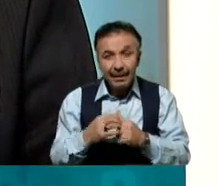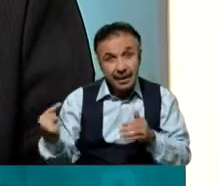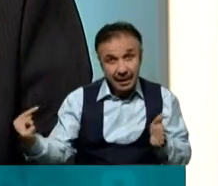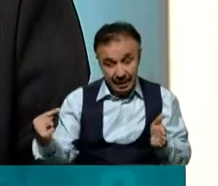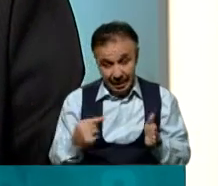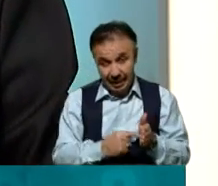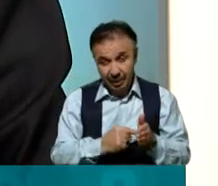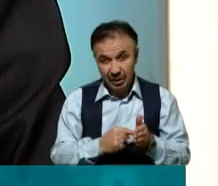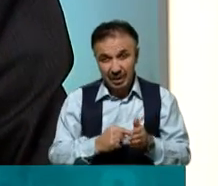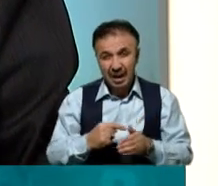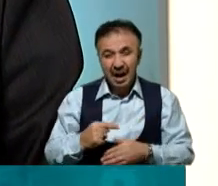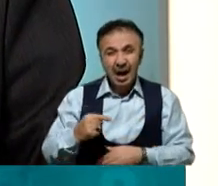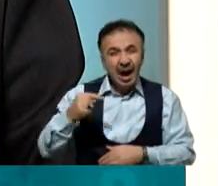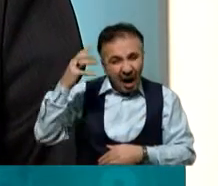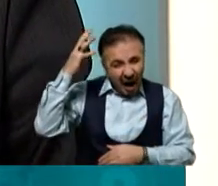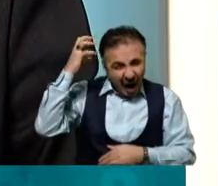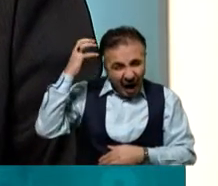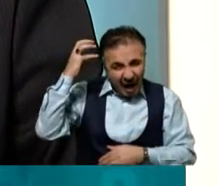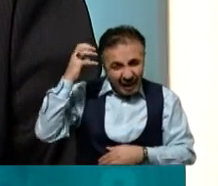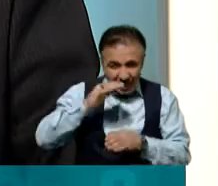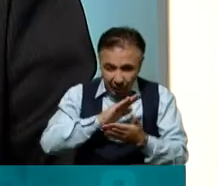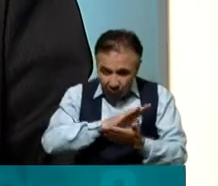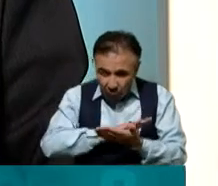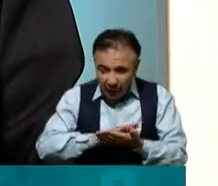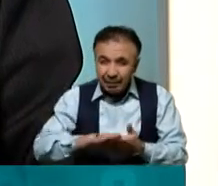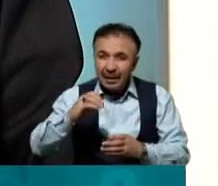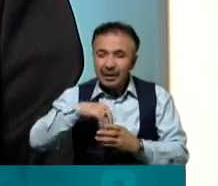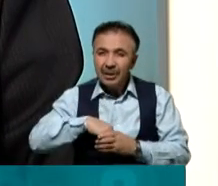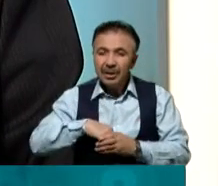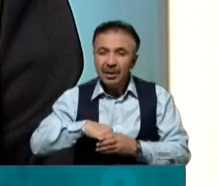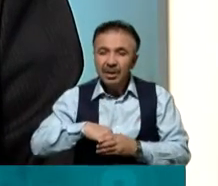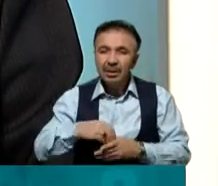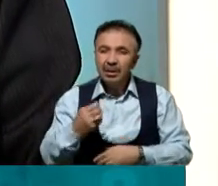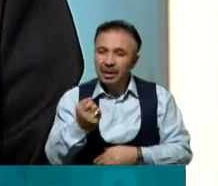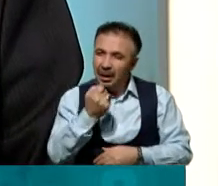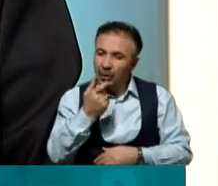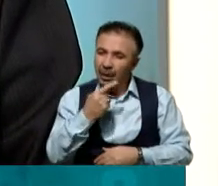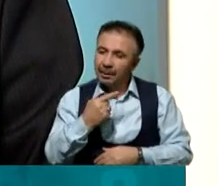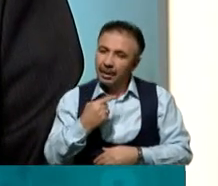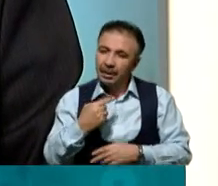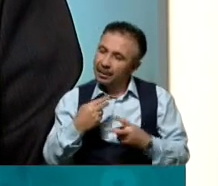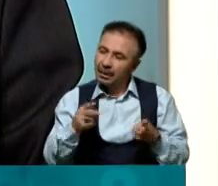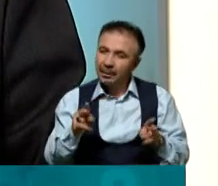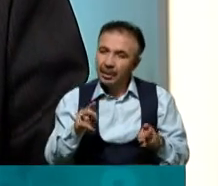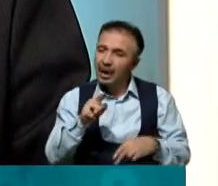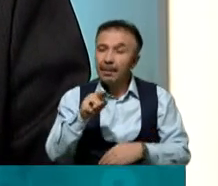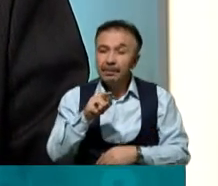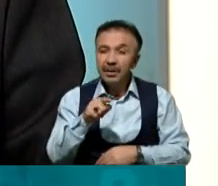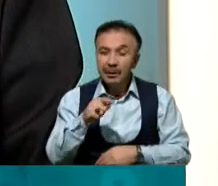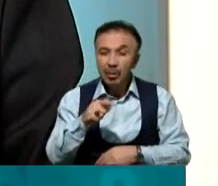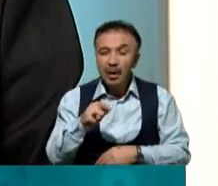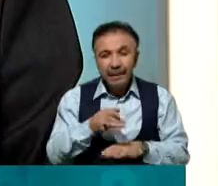ağrıları dindirme amaçlı kullanmak zorunda olduğu bu ilaçları kullansın. Biz de bu vesileyle hem bu